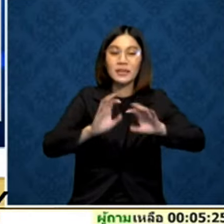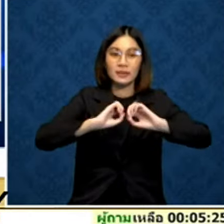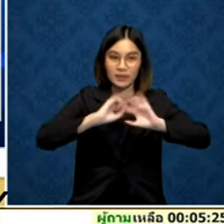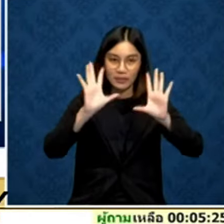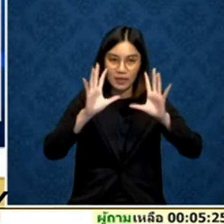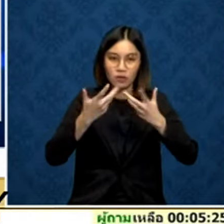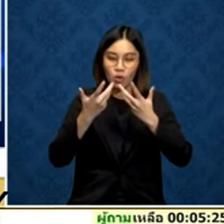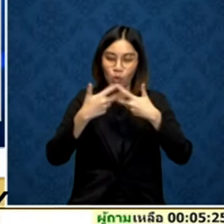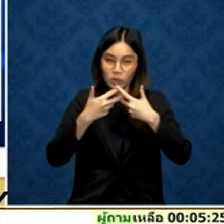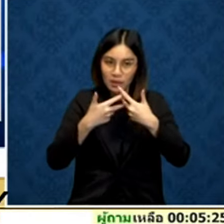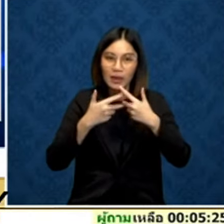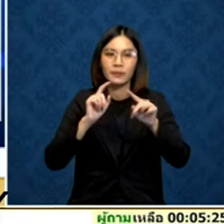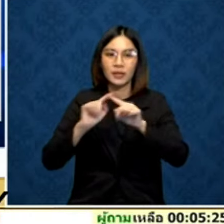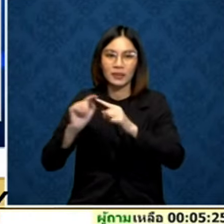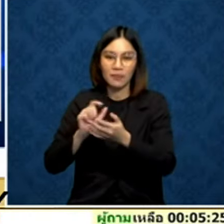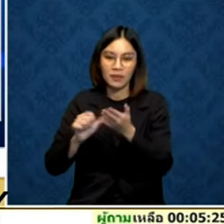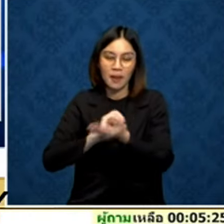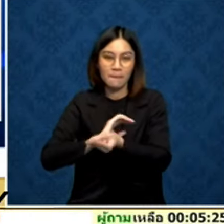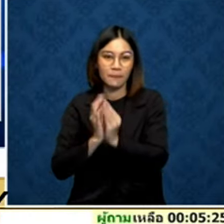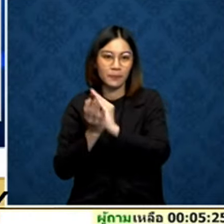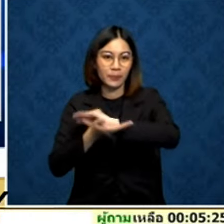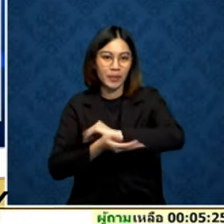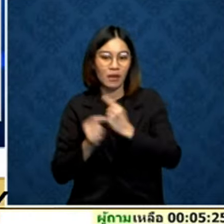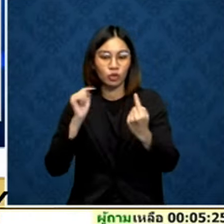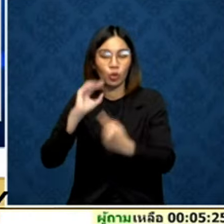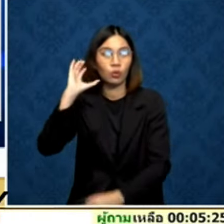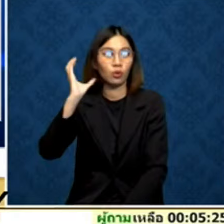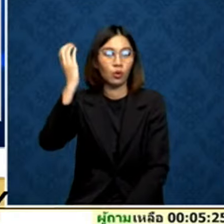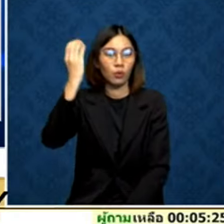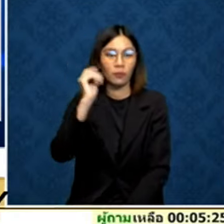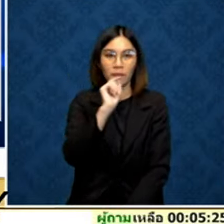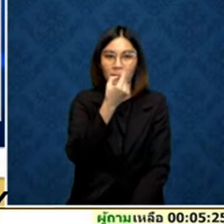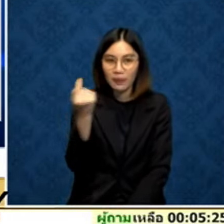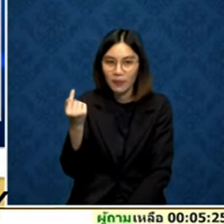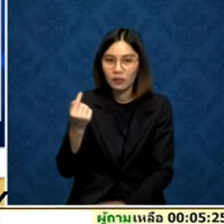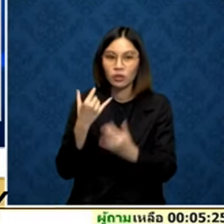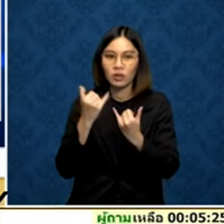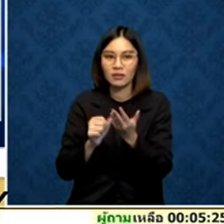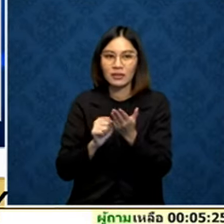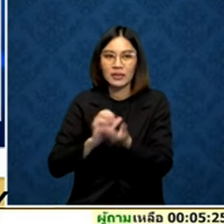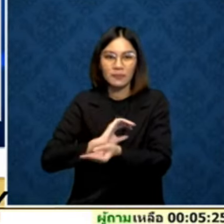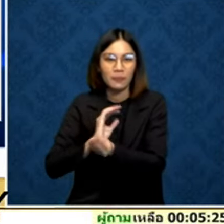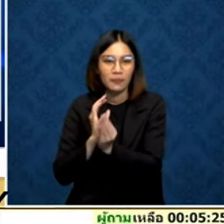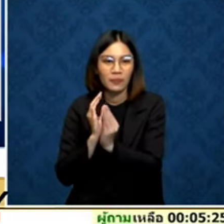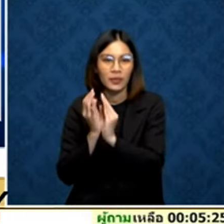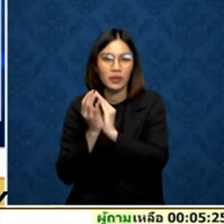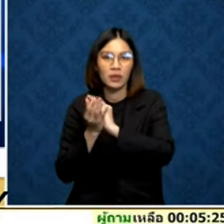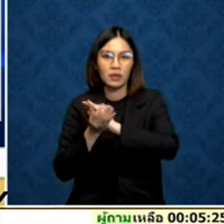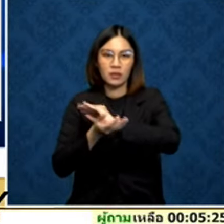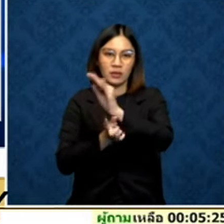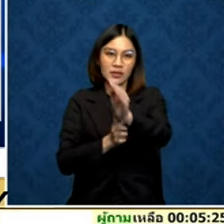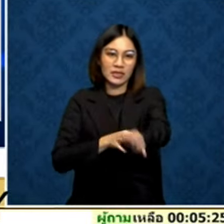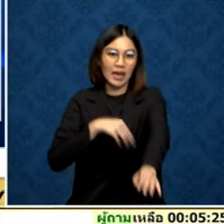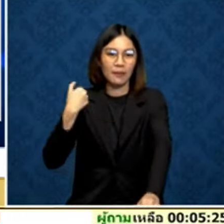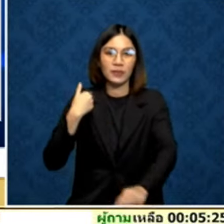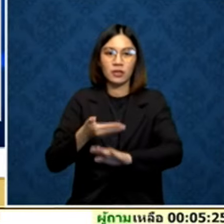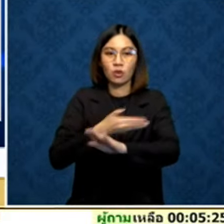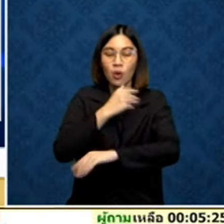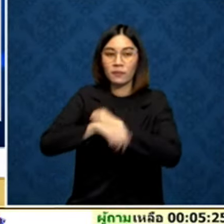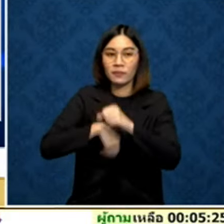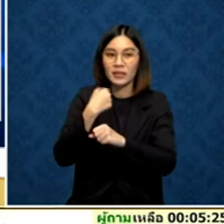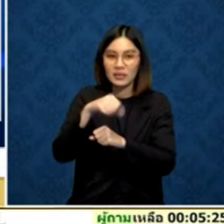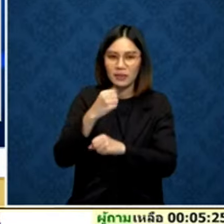าหกรรมเนี่ยต้องมีการปรับตัวเข้ากับความต้องการของโลกสมัยใหม่ซึ่งเราก็มีการปรับตัวช้ามากในช่วง10ปีที่ผ่านมานะครับนี่ก็เป็นที่มา